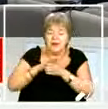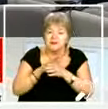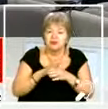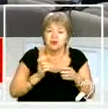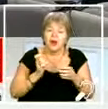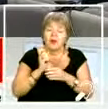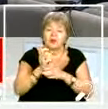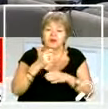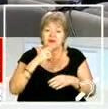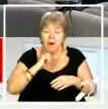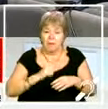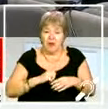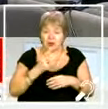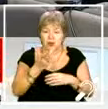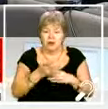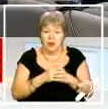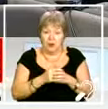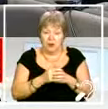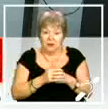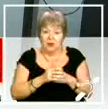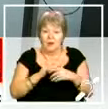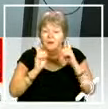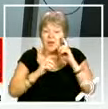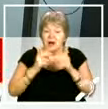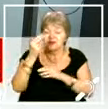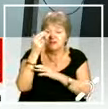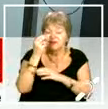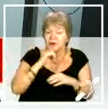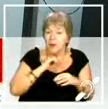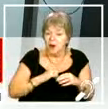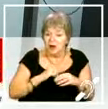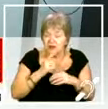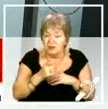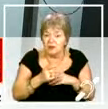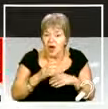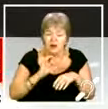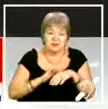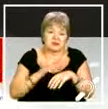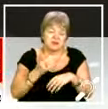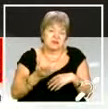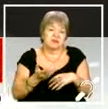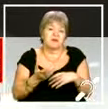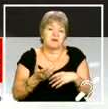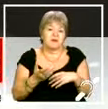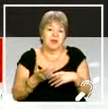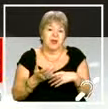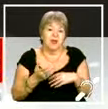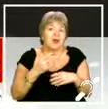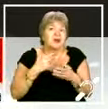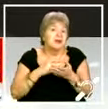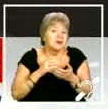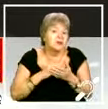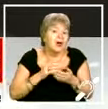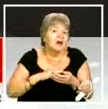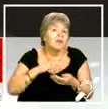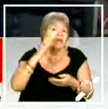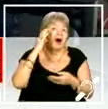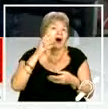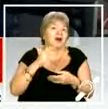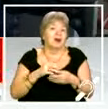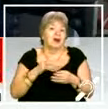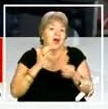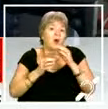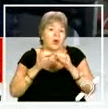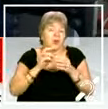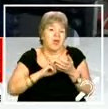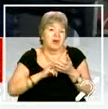pe angajatorii dumnealor, iar dacă sunt firme private deja se simte destul de puternic în economie criza